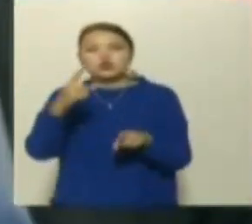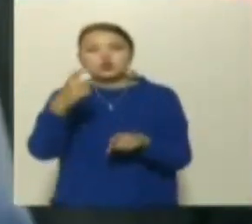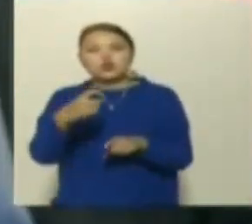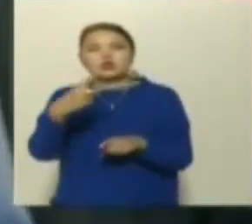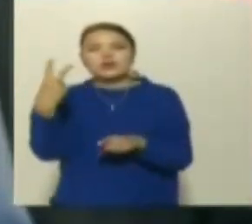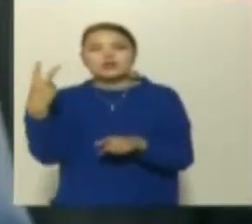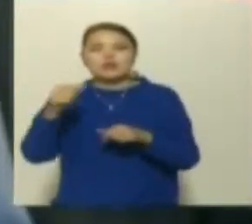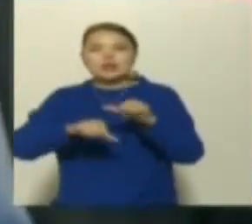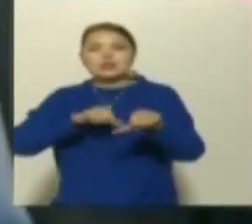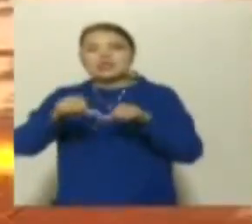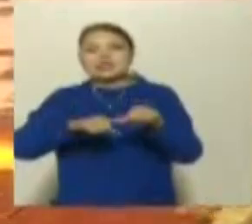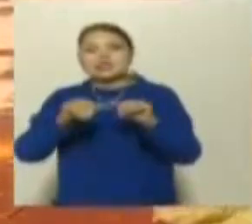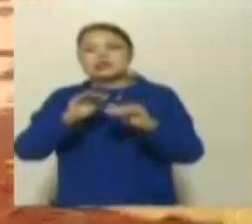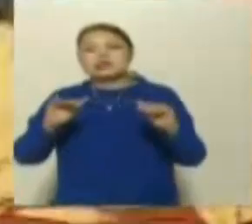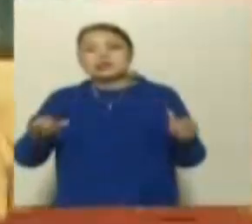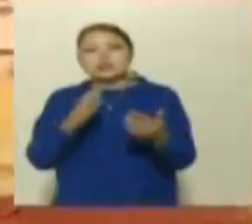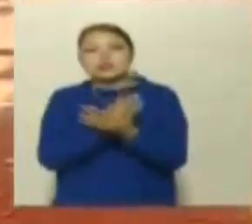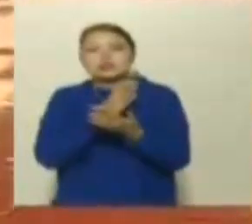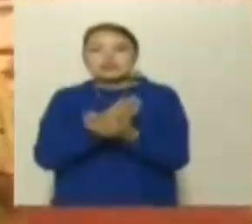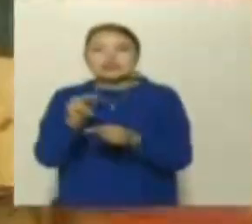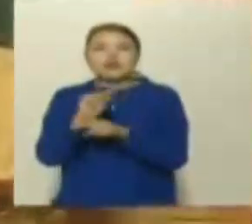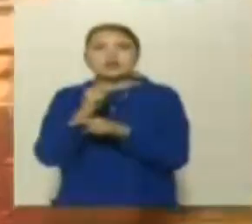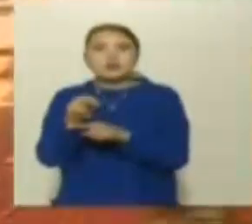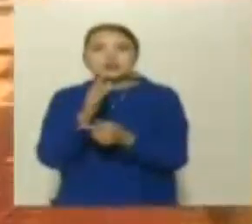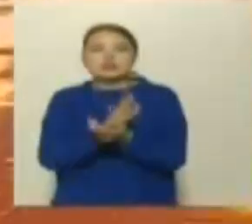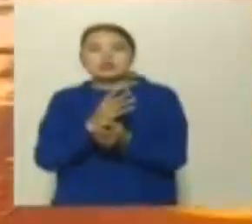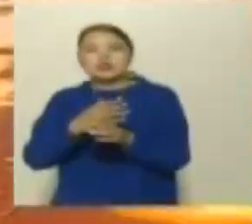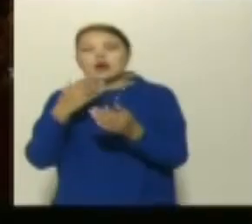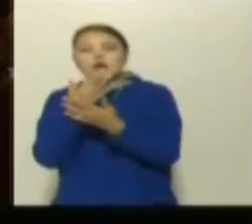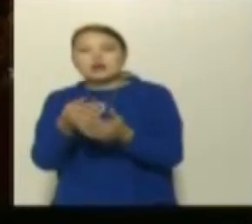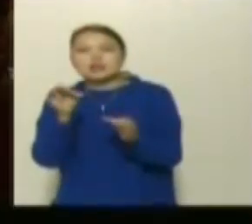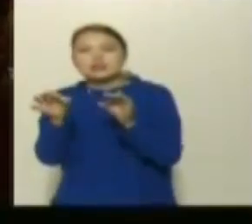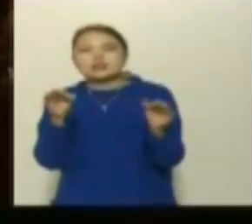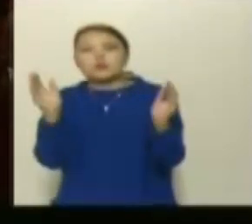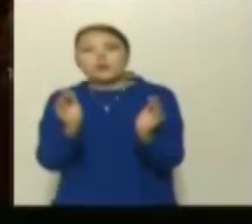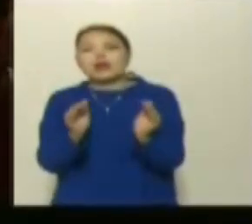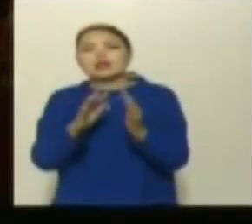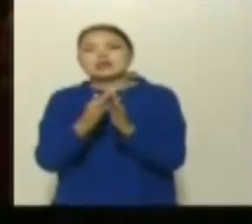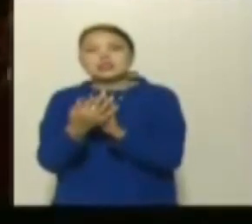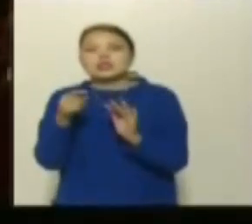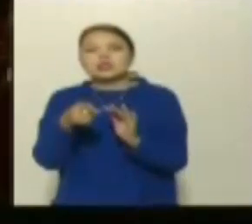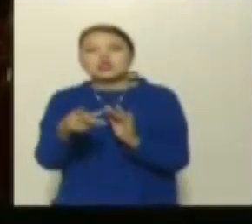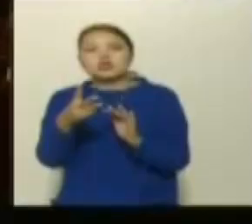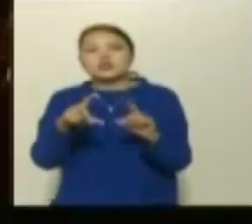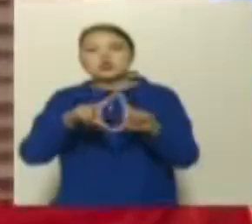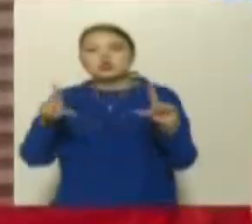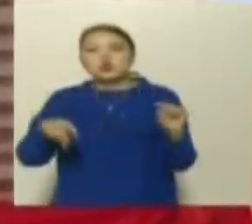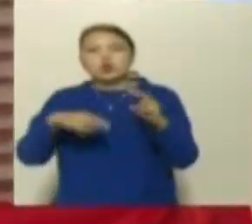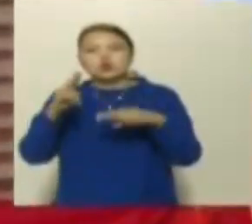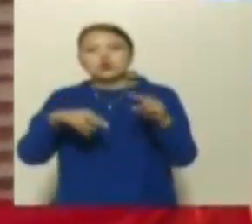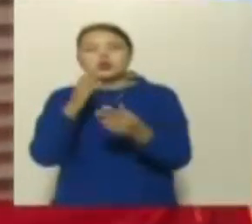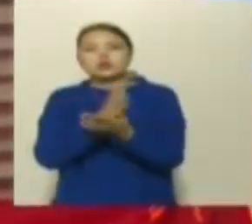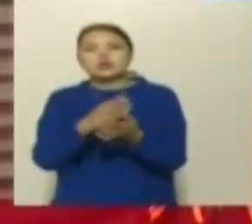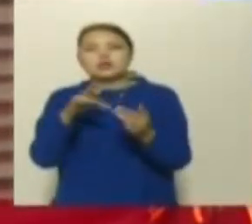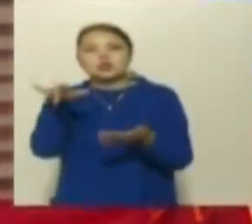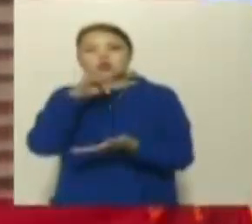балабақшада 16 мыңға жуық бүлдіршін тәрбиеленіп жатыр. Ал жаңа шағын аудандарда әрқайсысы 1200 орындық екі мектеп салынып жатыр. Қала құрылысы